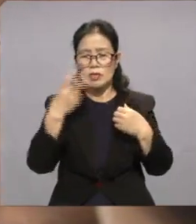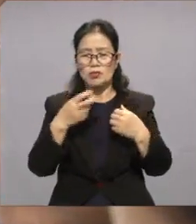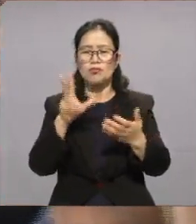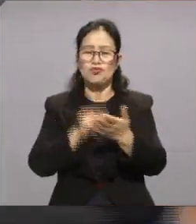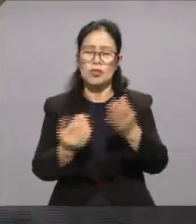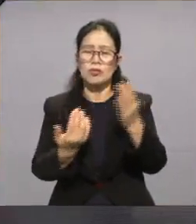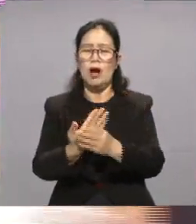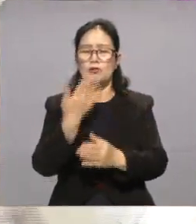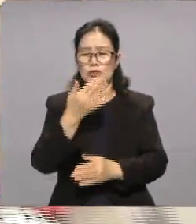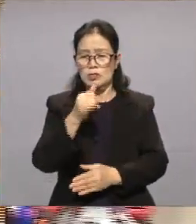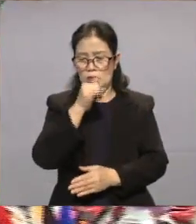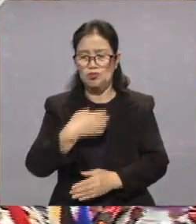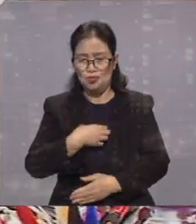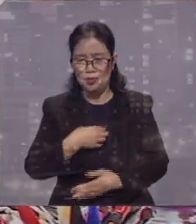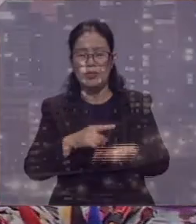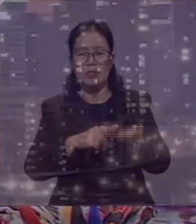역시 나타냈습니다